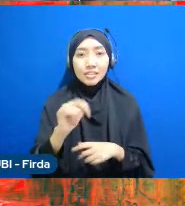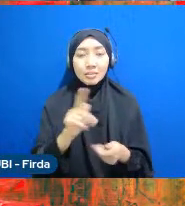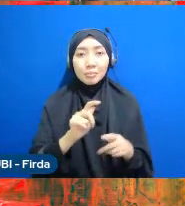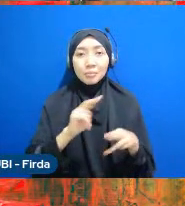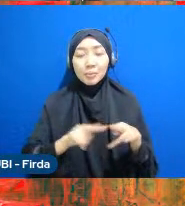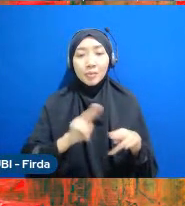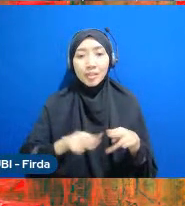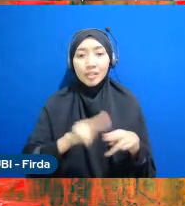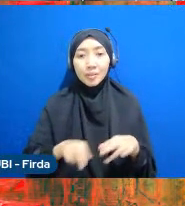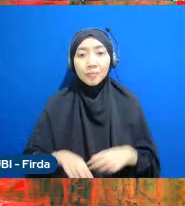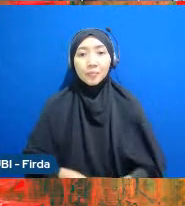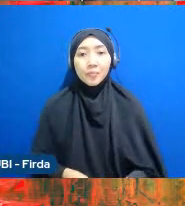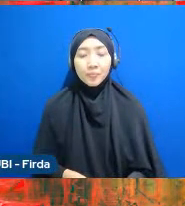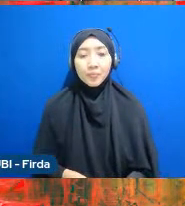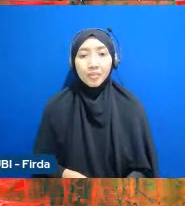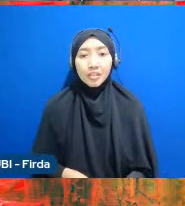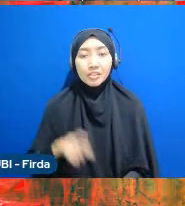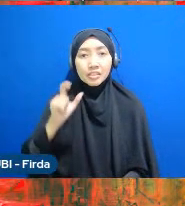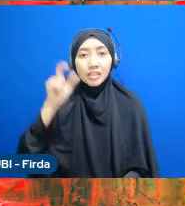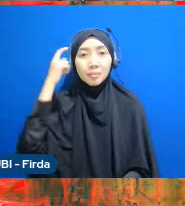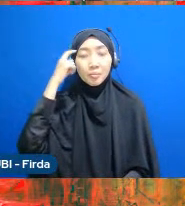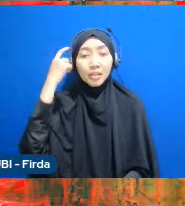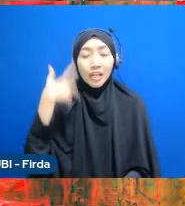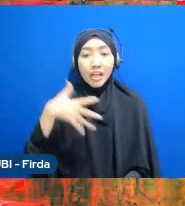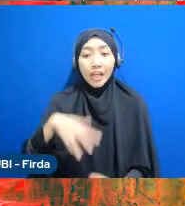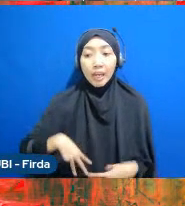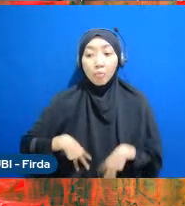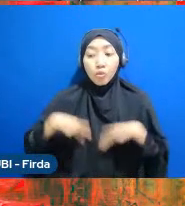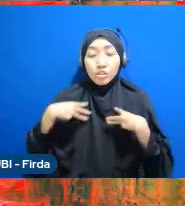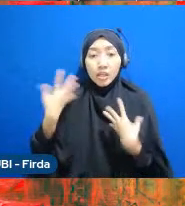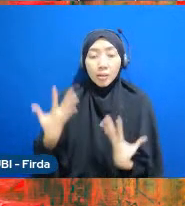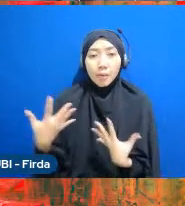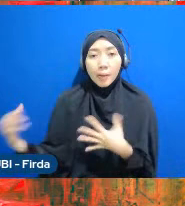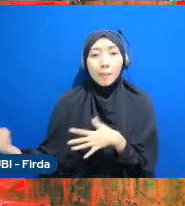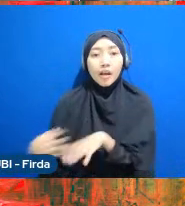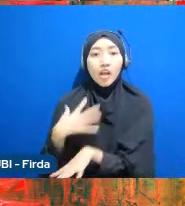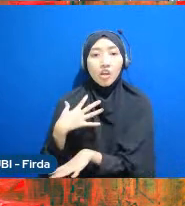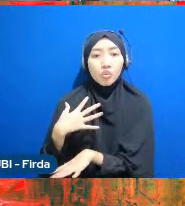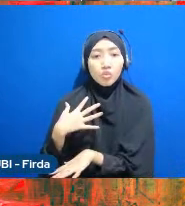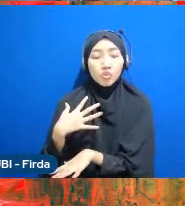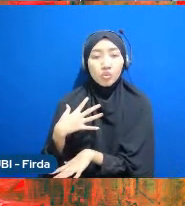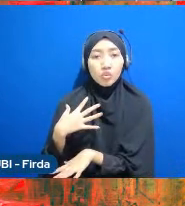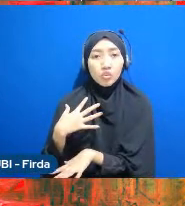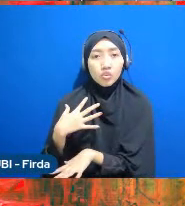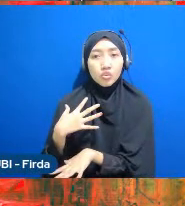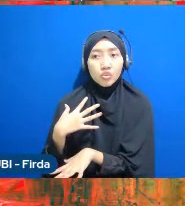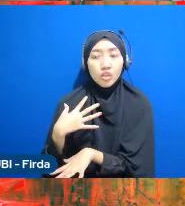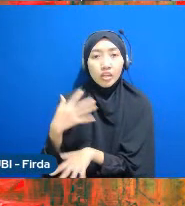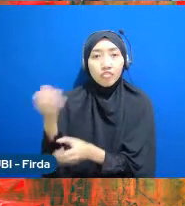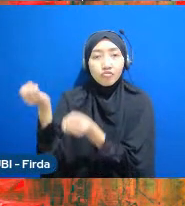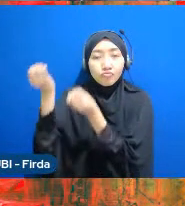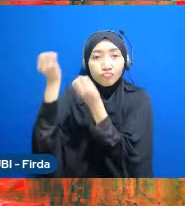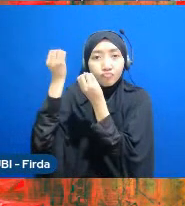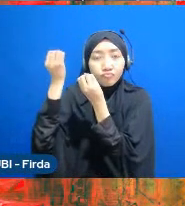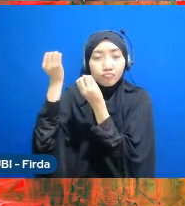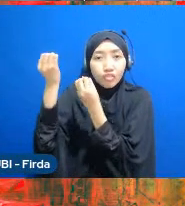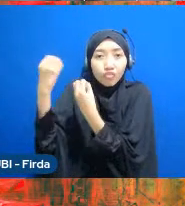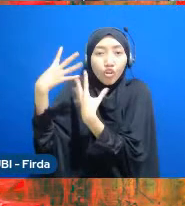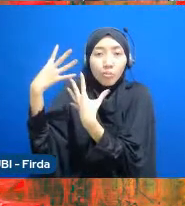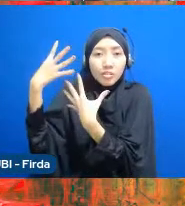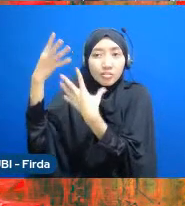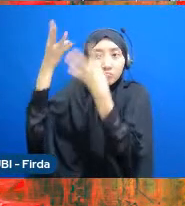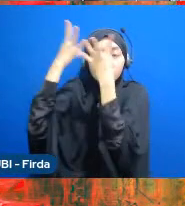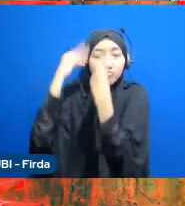sini fungsinya adalah emosi itu akan mempengaruhi informasi yang masuk dari persepsi